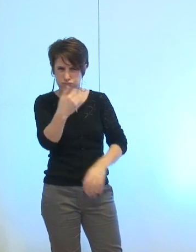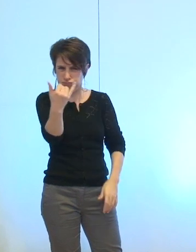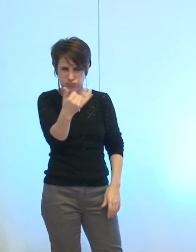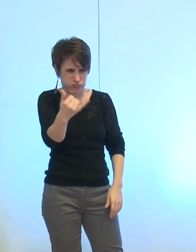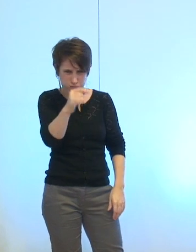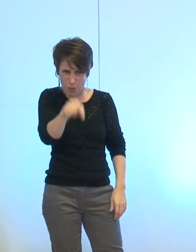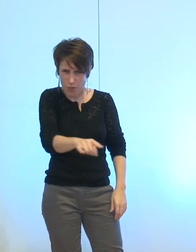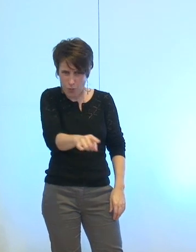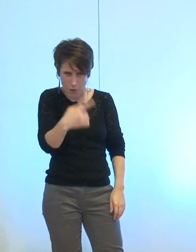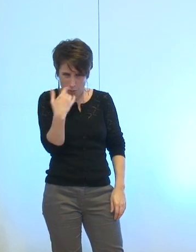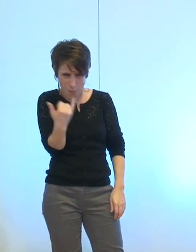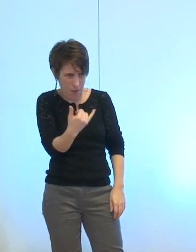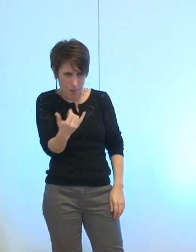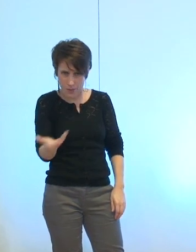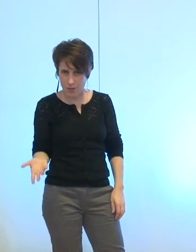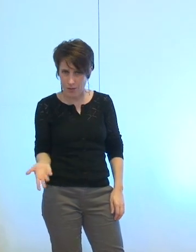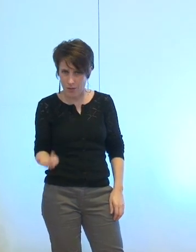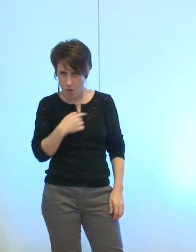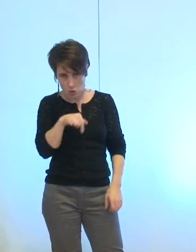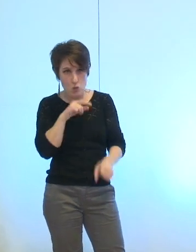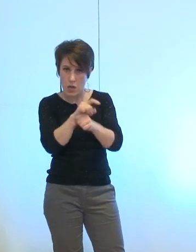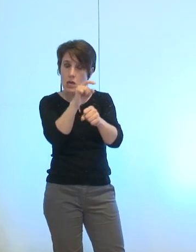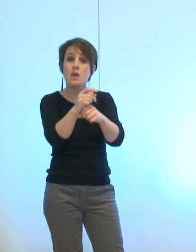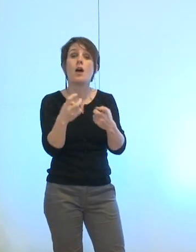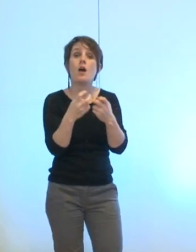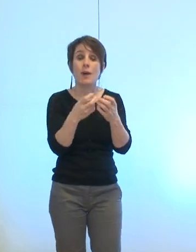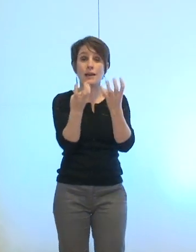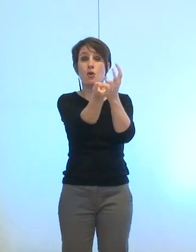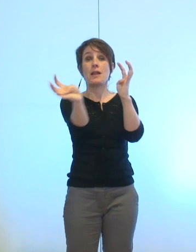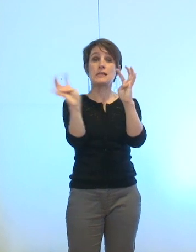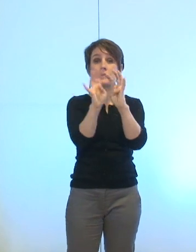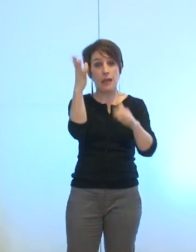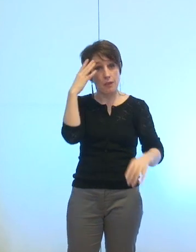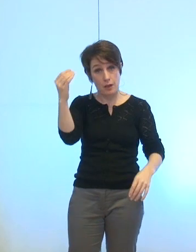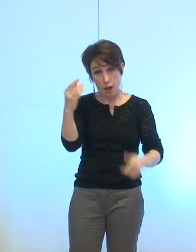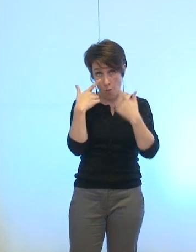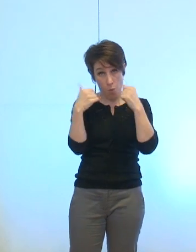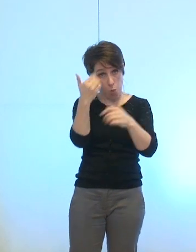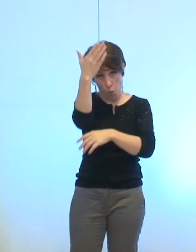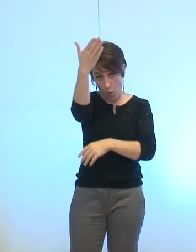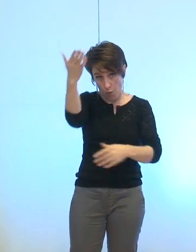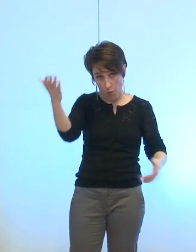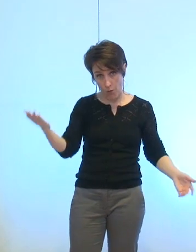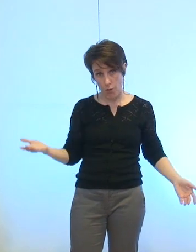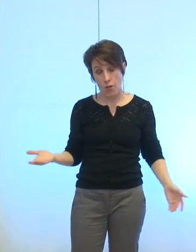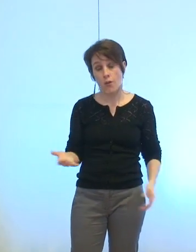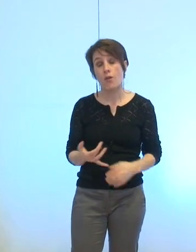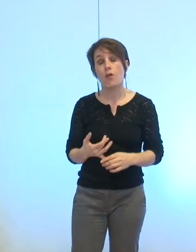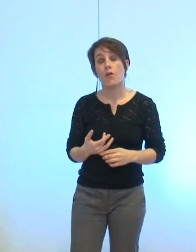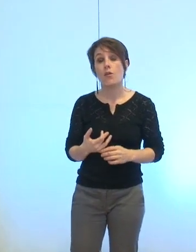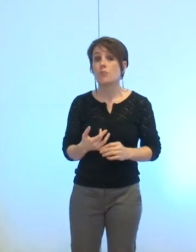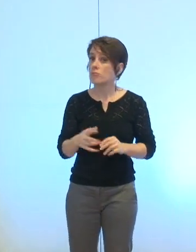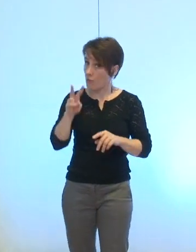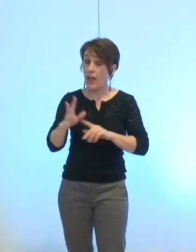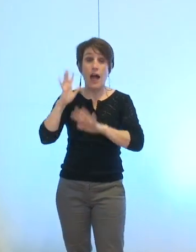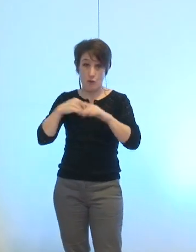certainement pas dans le sens de l'intérêt général le Stade des Alpes en est l'exemple emblématique bien que membres de la majorité